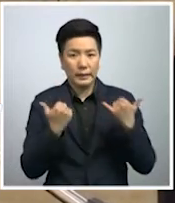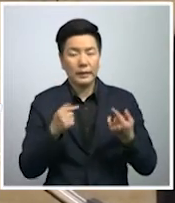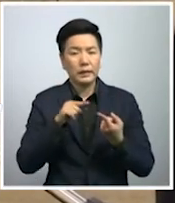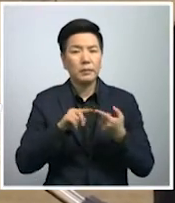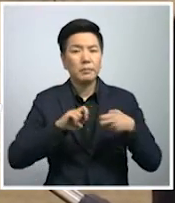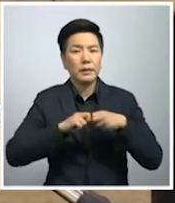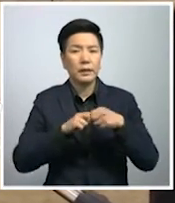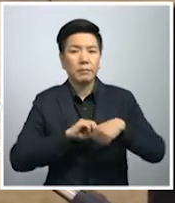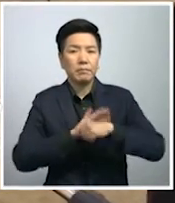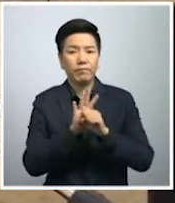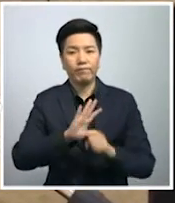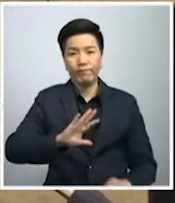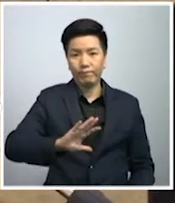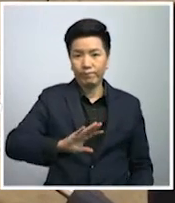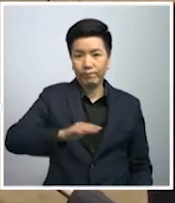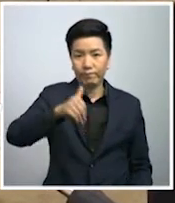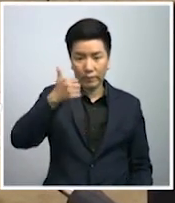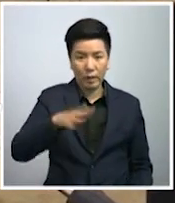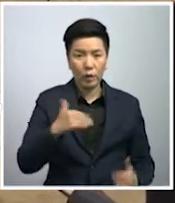นะครับได้กล่าวถึงความคืบหน้าของการเตรียมความพร้อมกันลงพื้นที่พบประชาชนภายหลังจากสถานการณ์คอม19